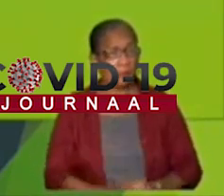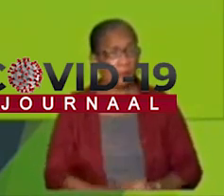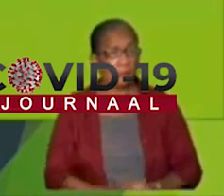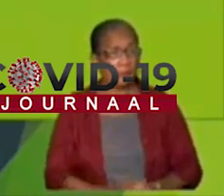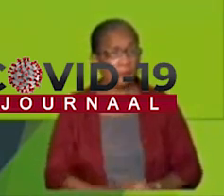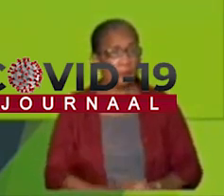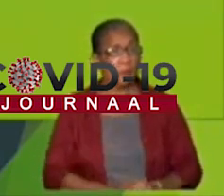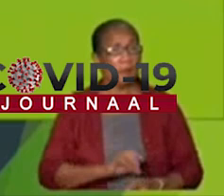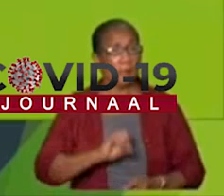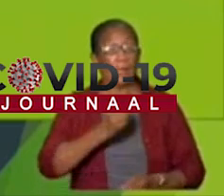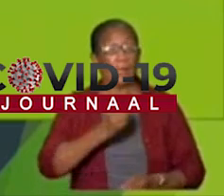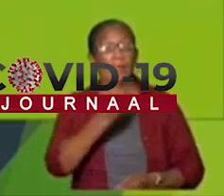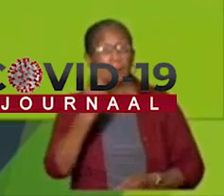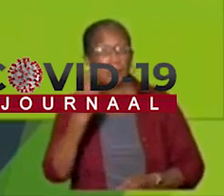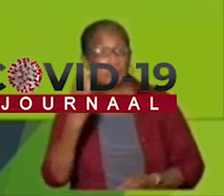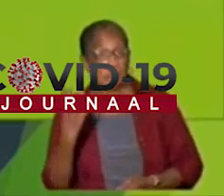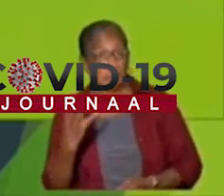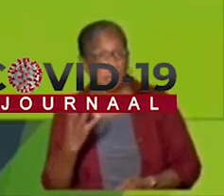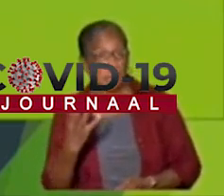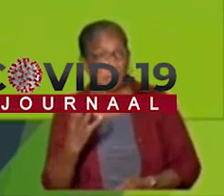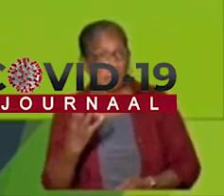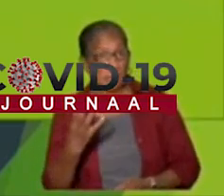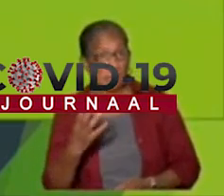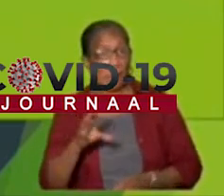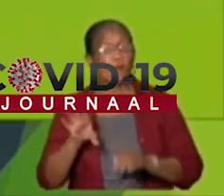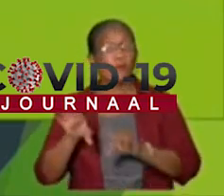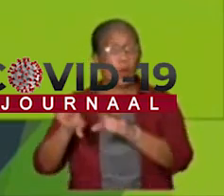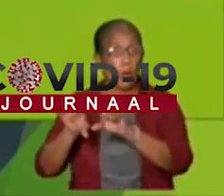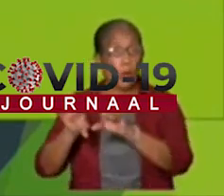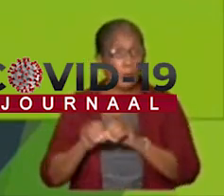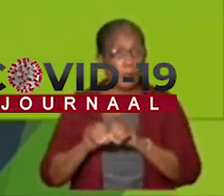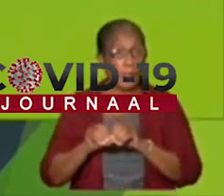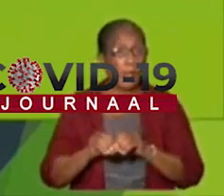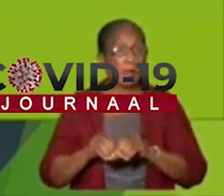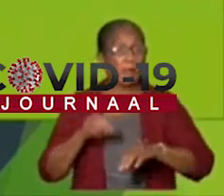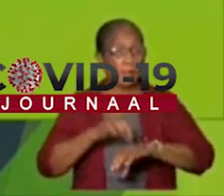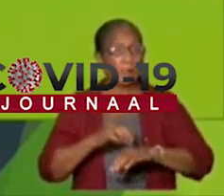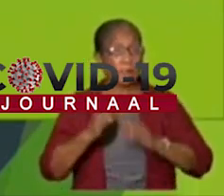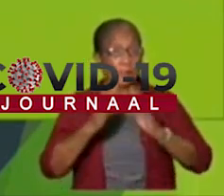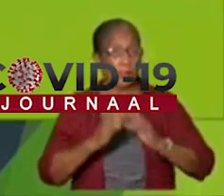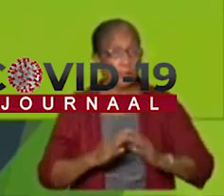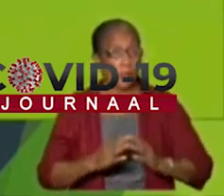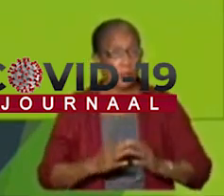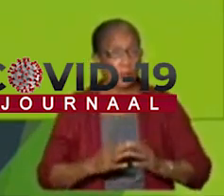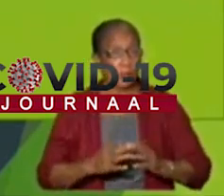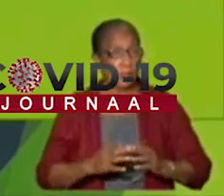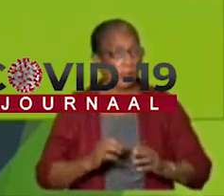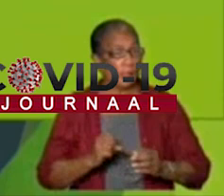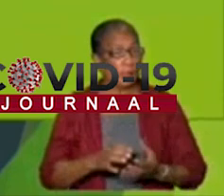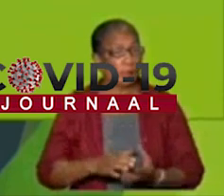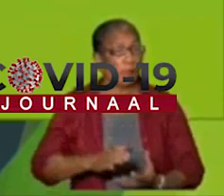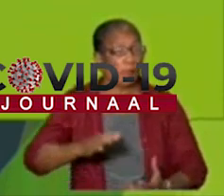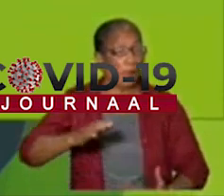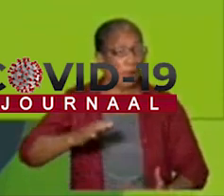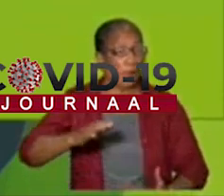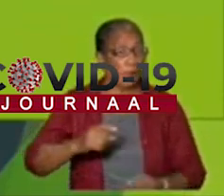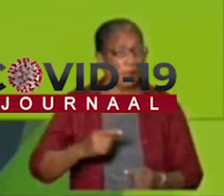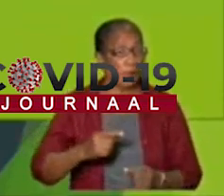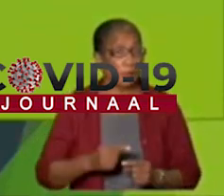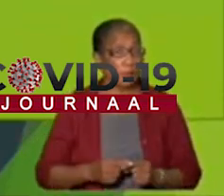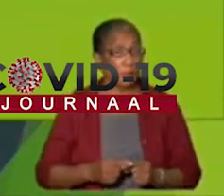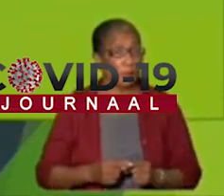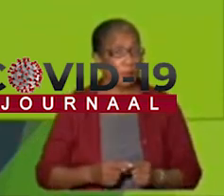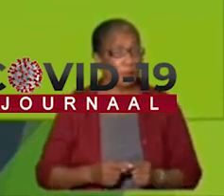In oktober waren er nog 6590 in thuisisolatie en waren 2815 thuis genezen en